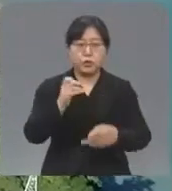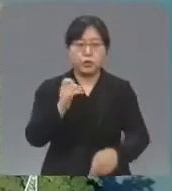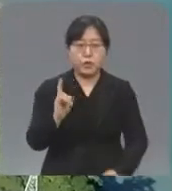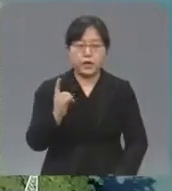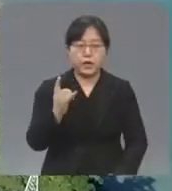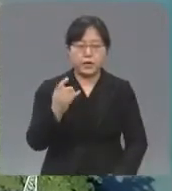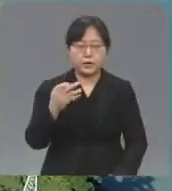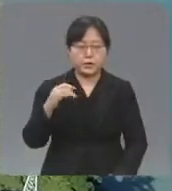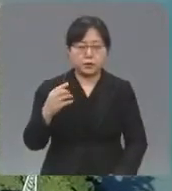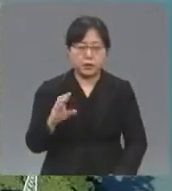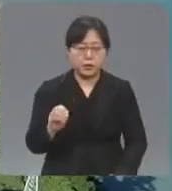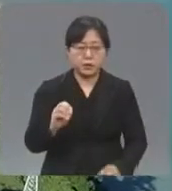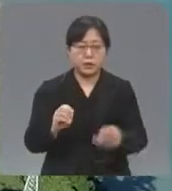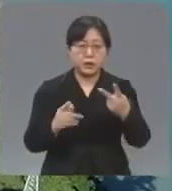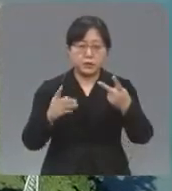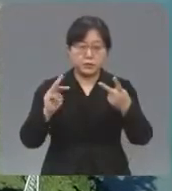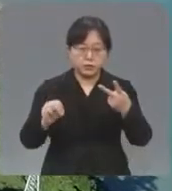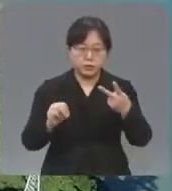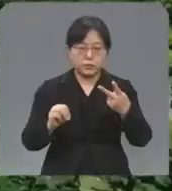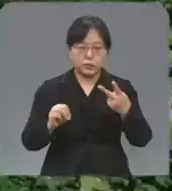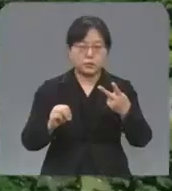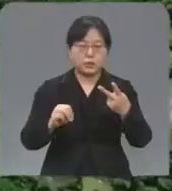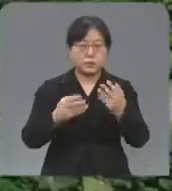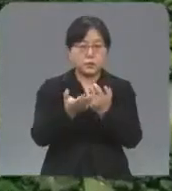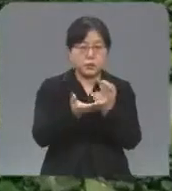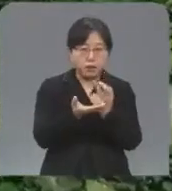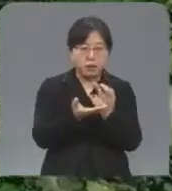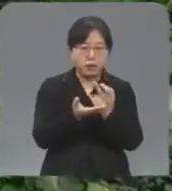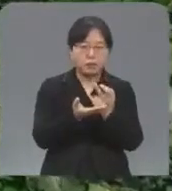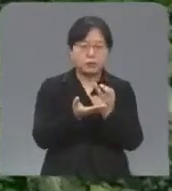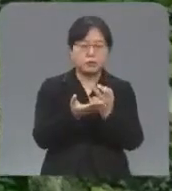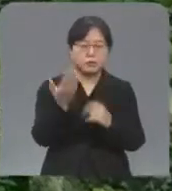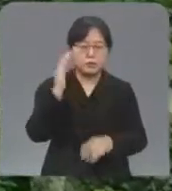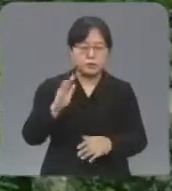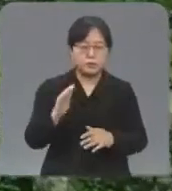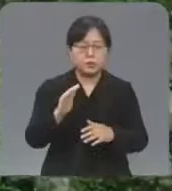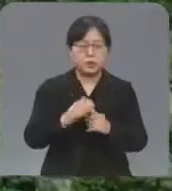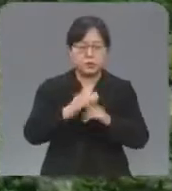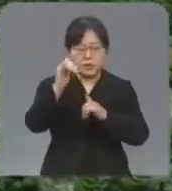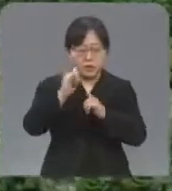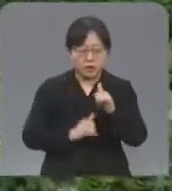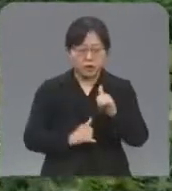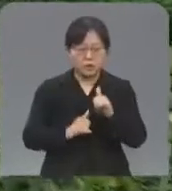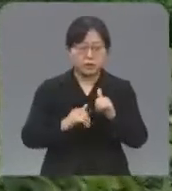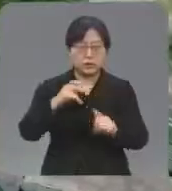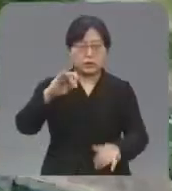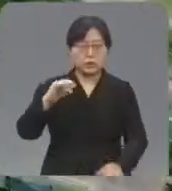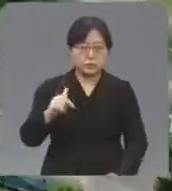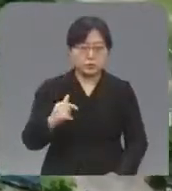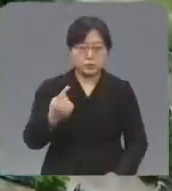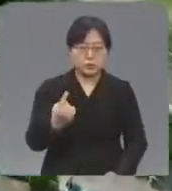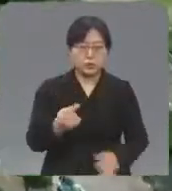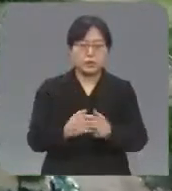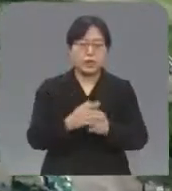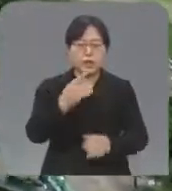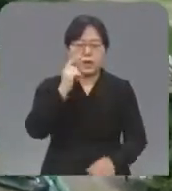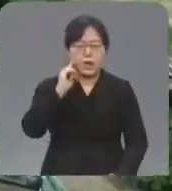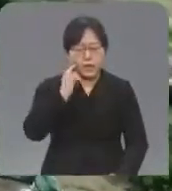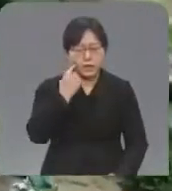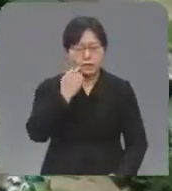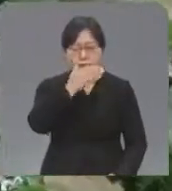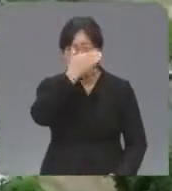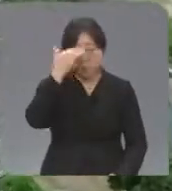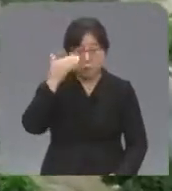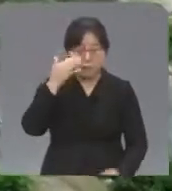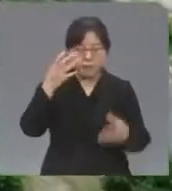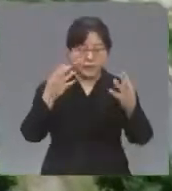나로항에서 2km 떨어진 쑥성과 근현대 역사 유적으로 재조명받기 시작한 소록도는 아름다운 경관을